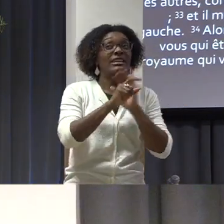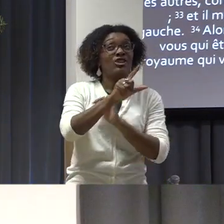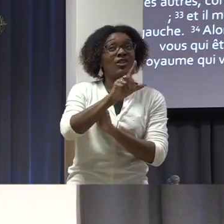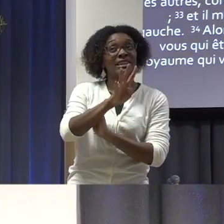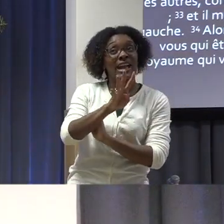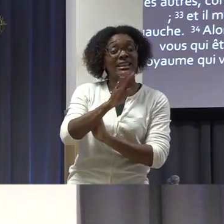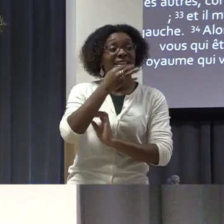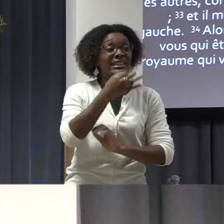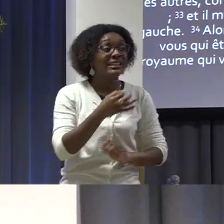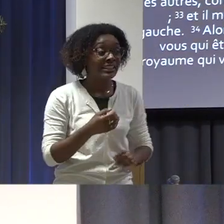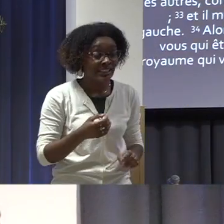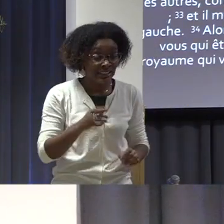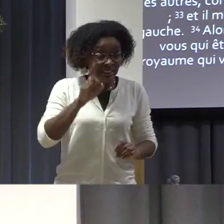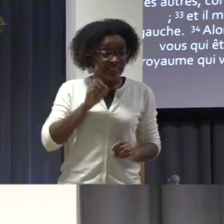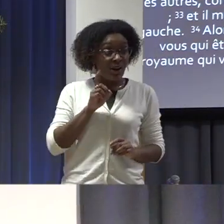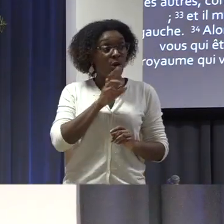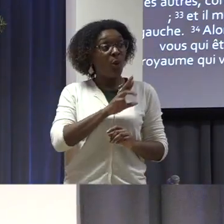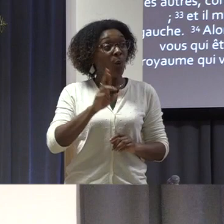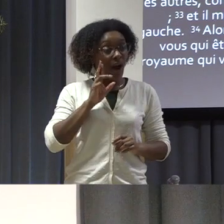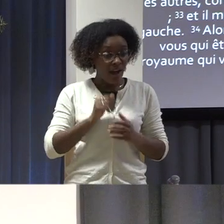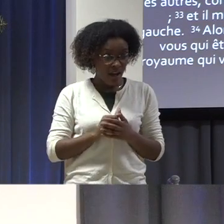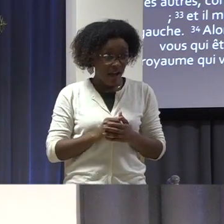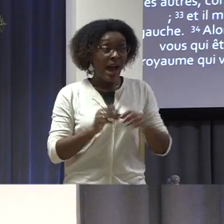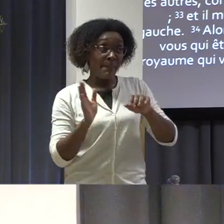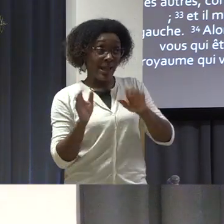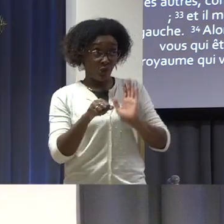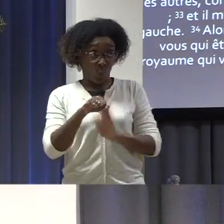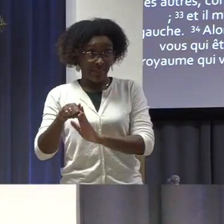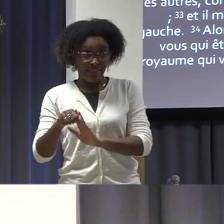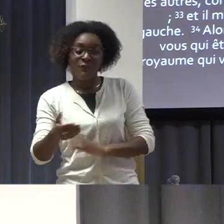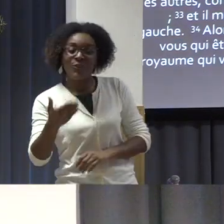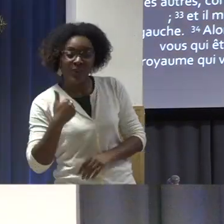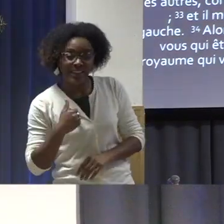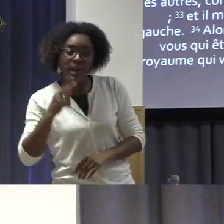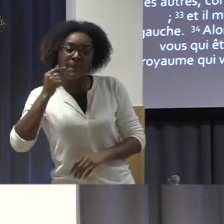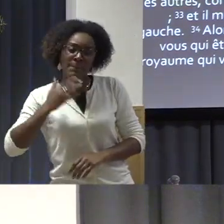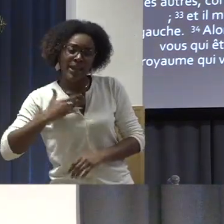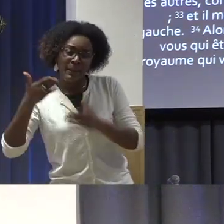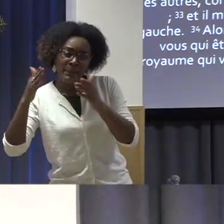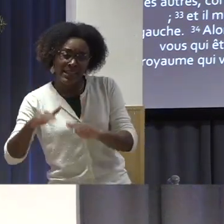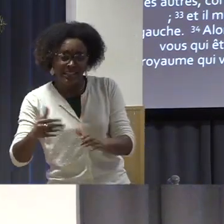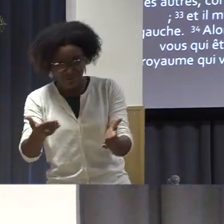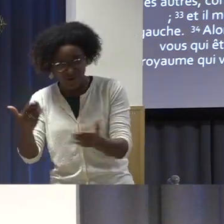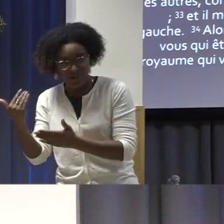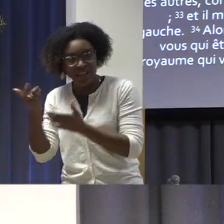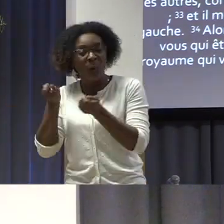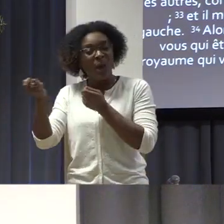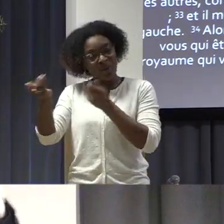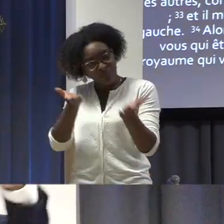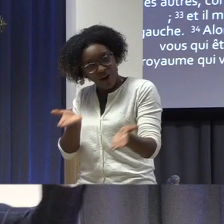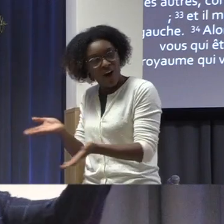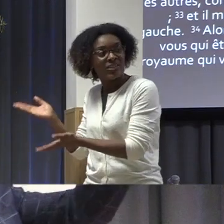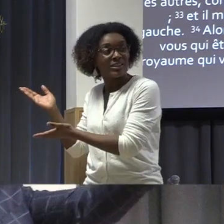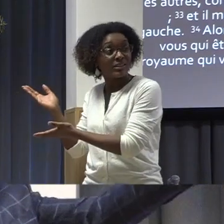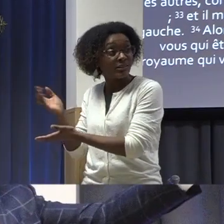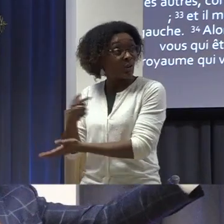venez vous qui êtes bénis de mon père prenez possession du royaume oui ce qui nous attend c'est de